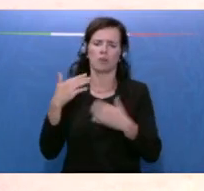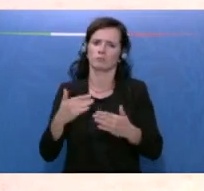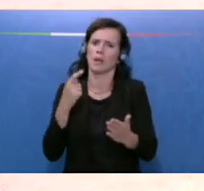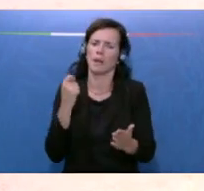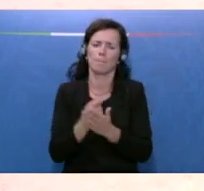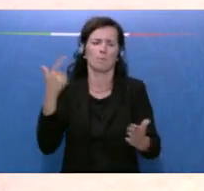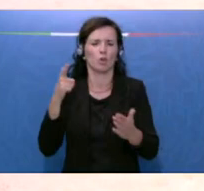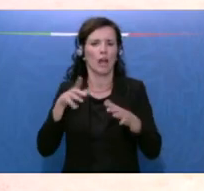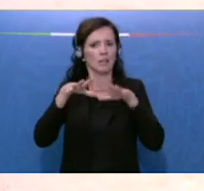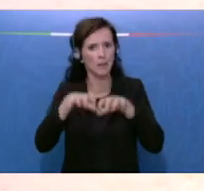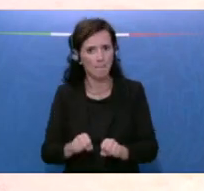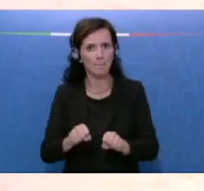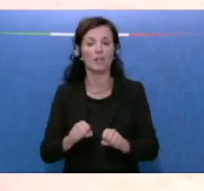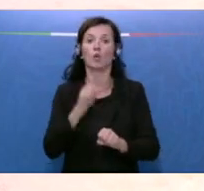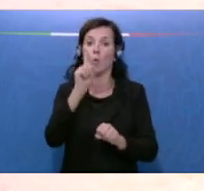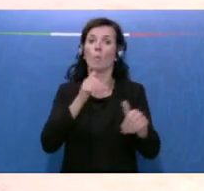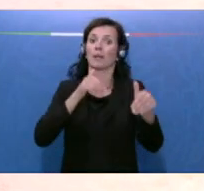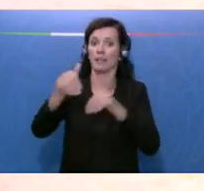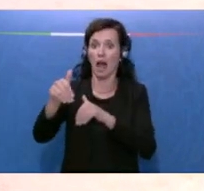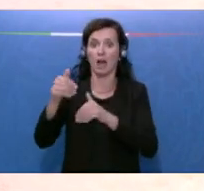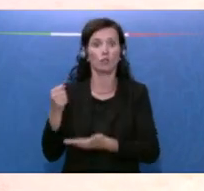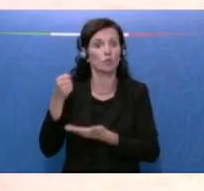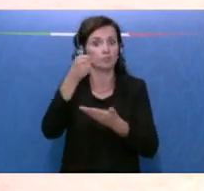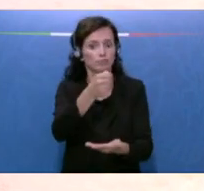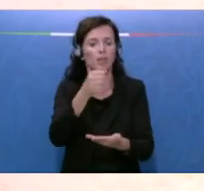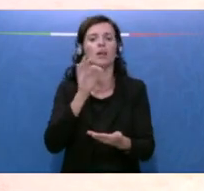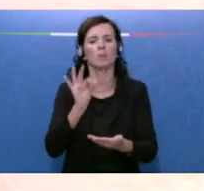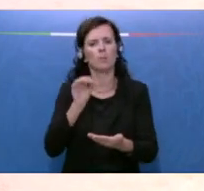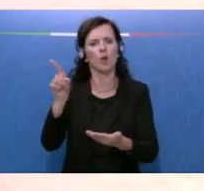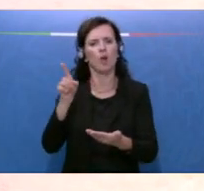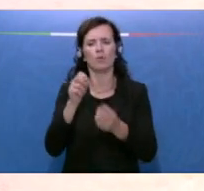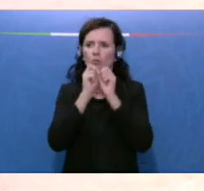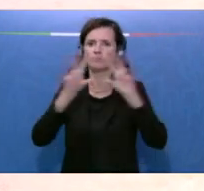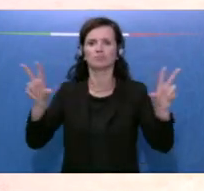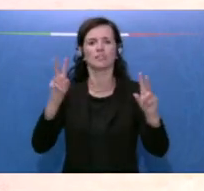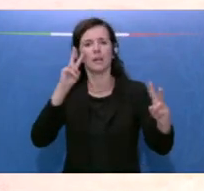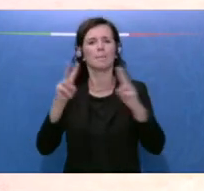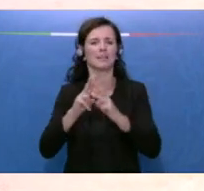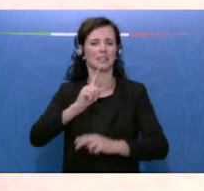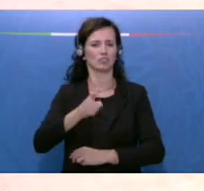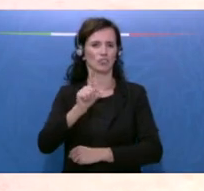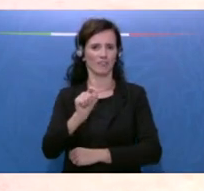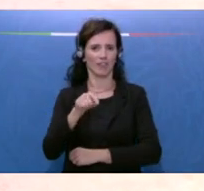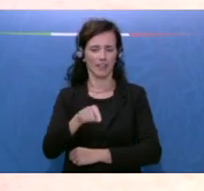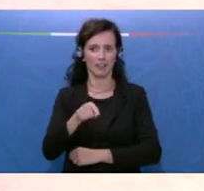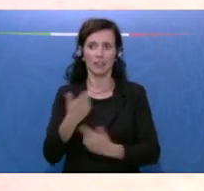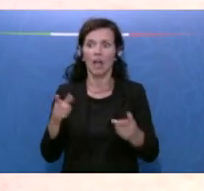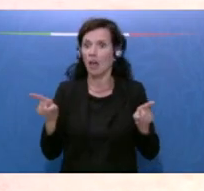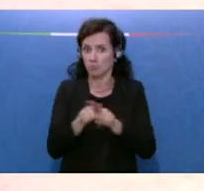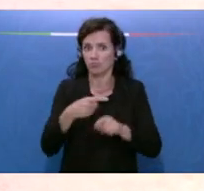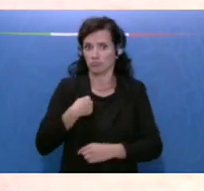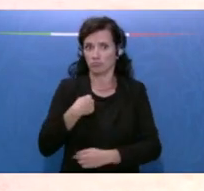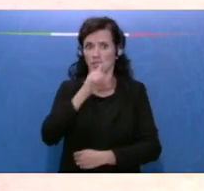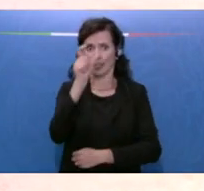impegno di un miliardo che è stato annunciato proprio durante il meeting del g20 e anche noi abbiamo